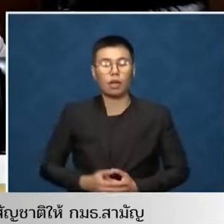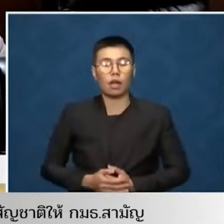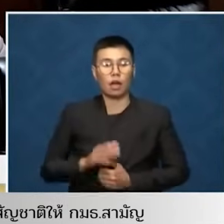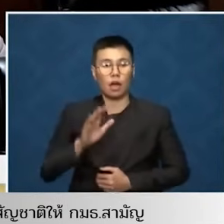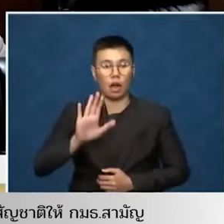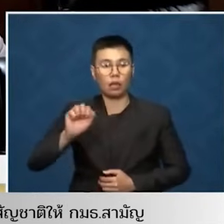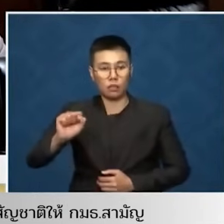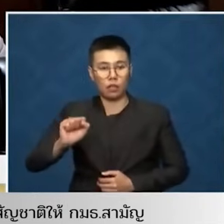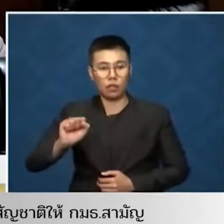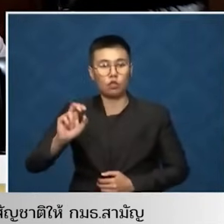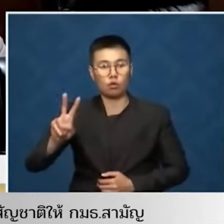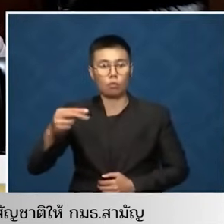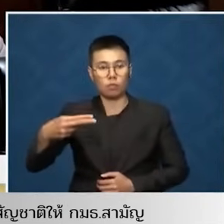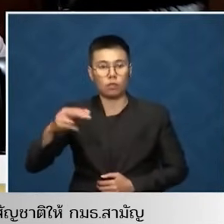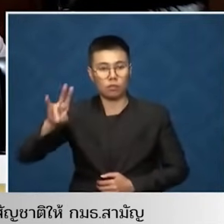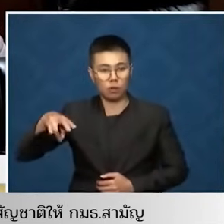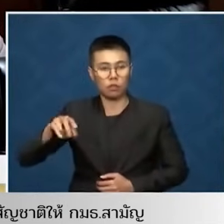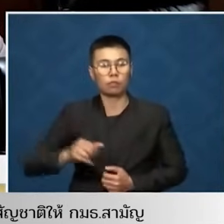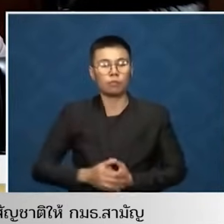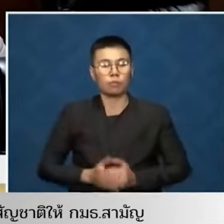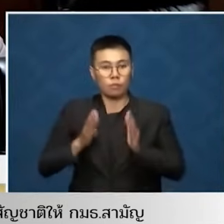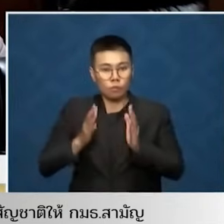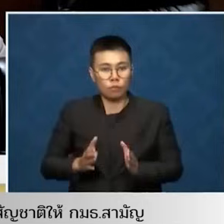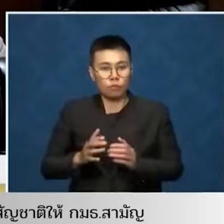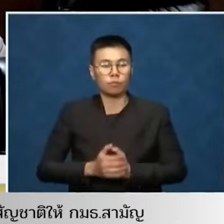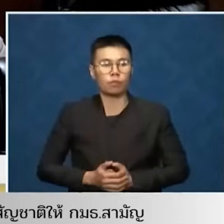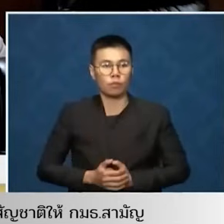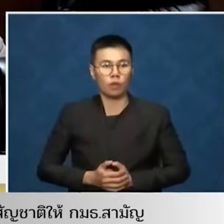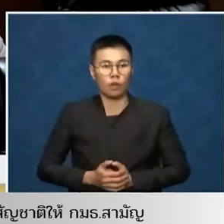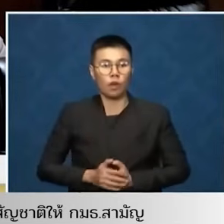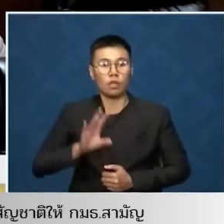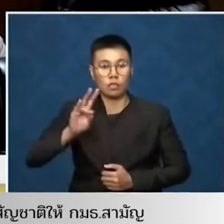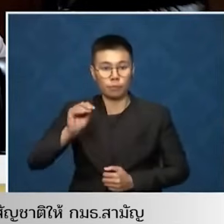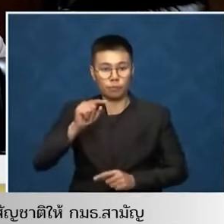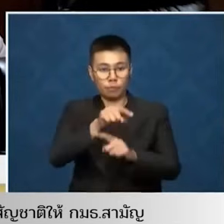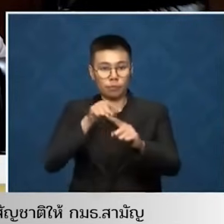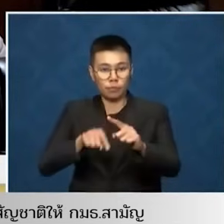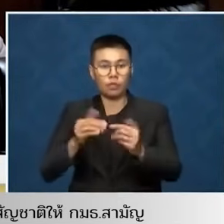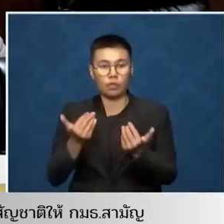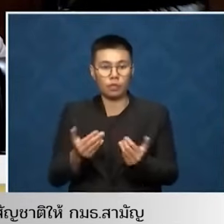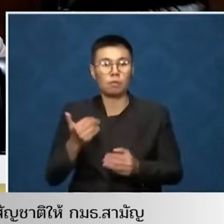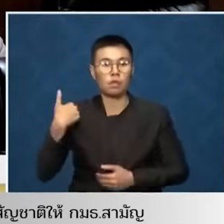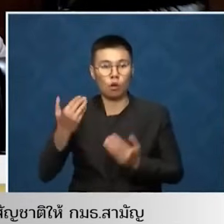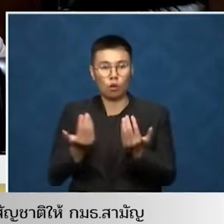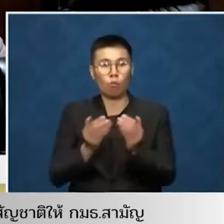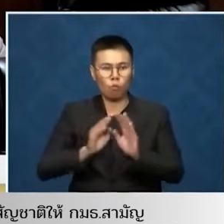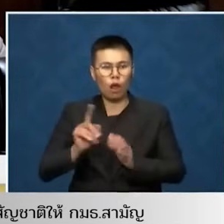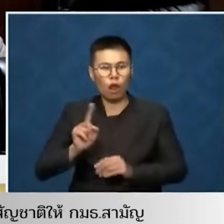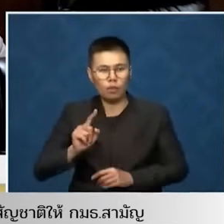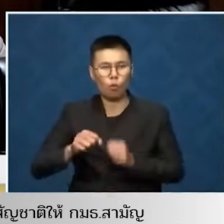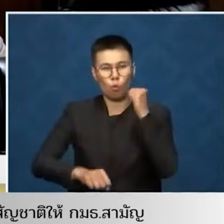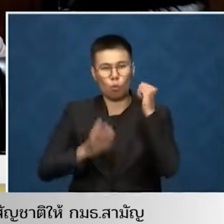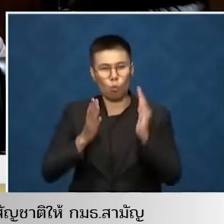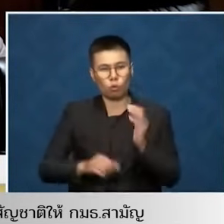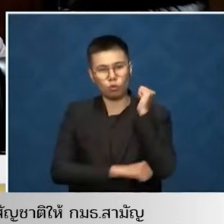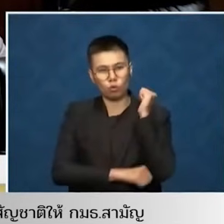52,107 คนเท่านั้นเองและแน่นอนค่ะว่ากว่า 70% นี้เกิดในครอบครัวที่ยากจนห